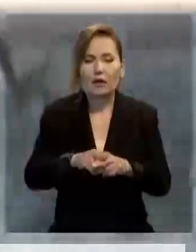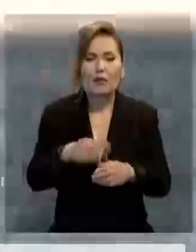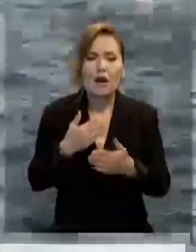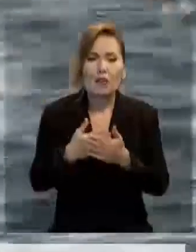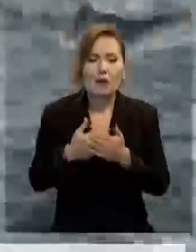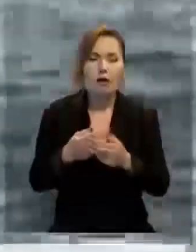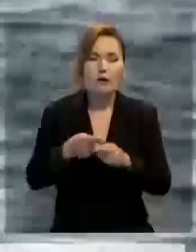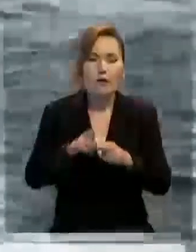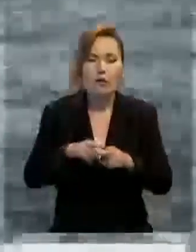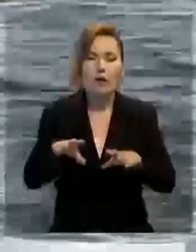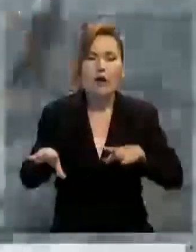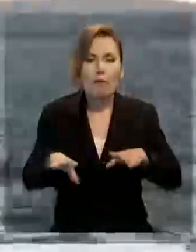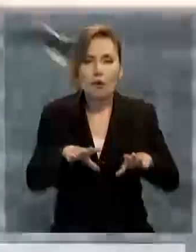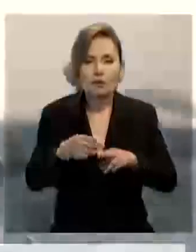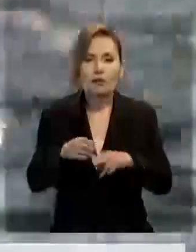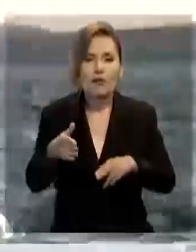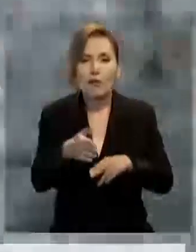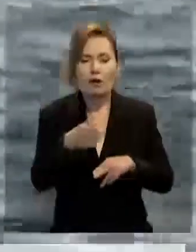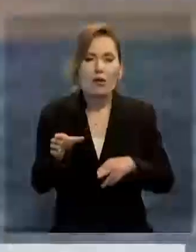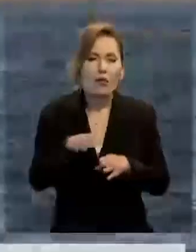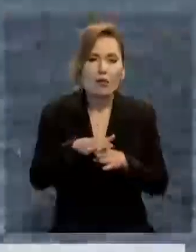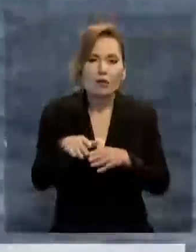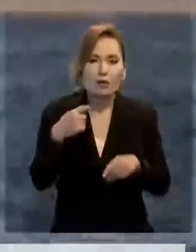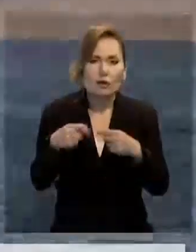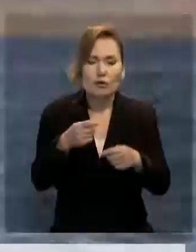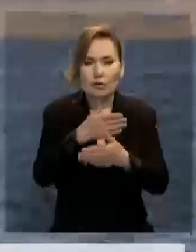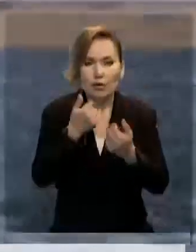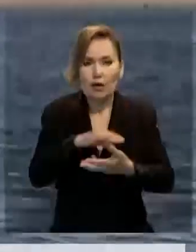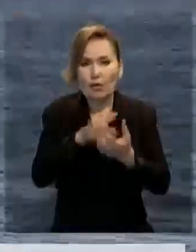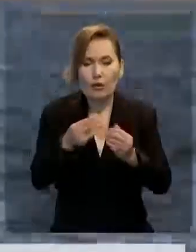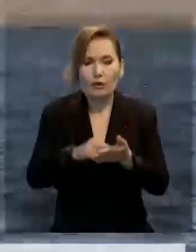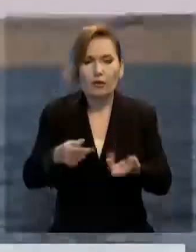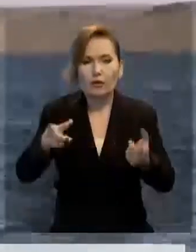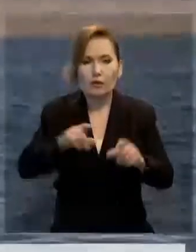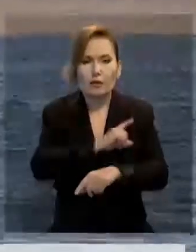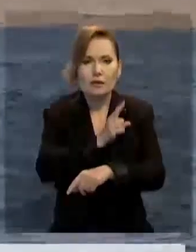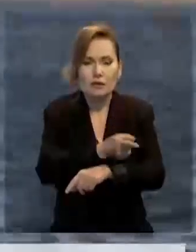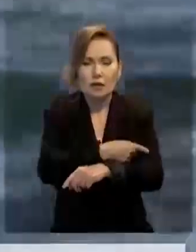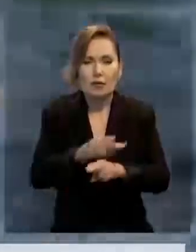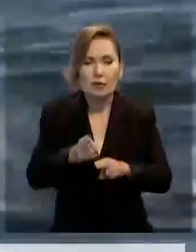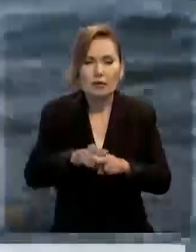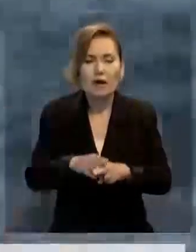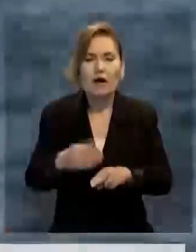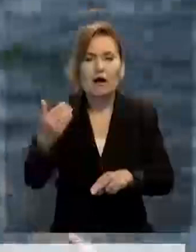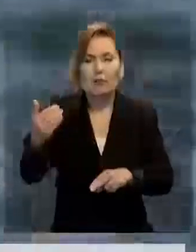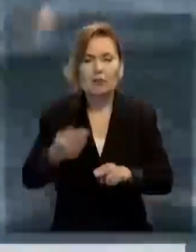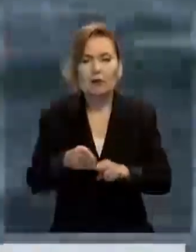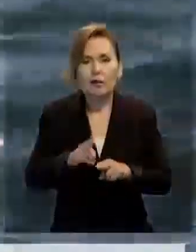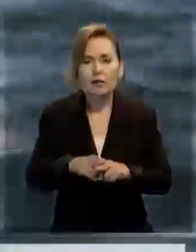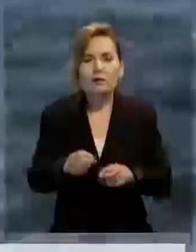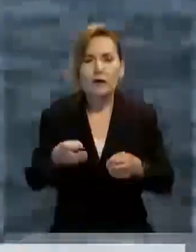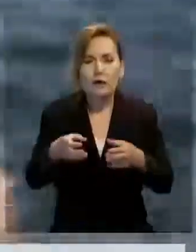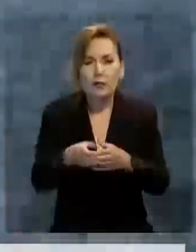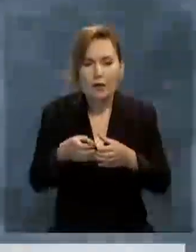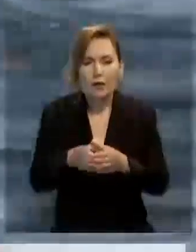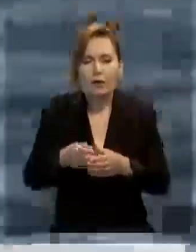mısalı bazardan körmeysiz. İşkin arıq tolıq kamtılmağasın bağanıñ arıq bermey ketetine tüsünüktü. Kaskoylar de balıktı kırıp barat. Bir